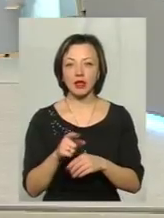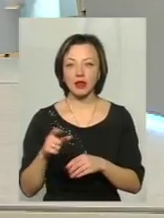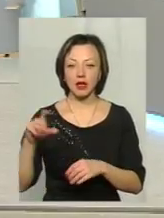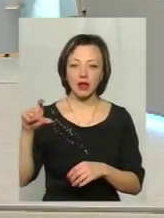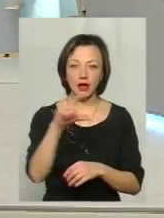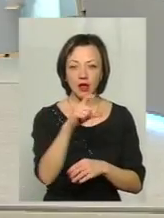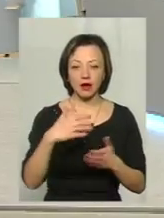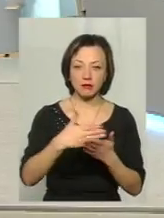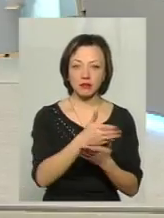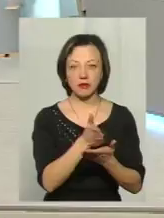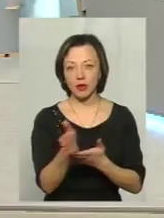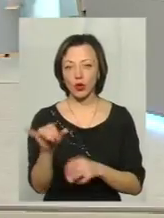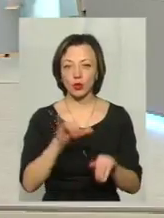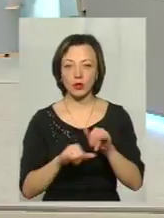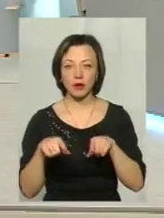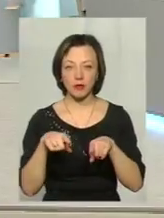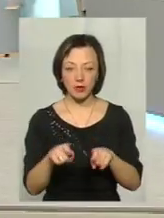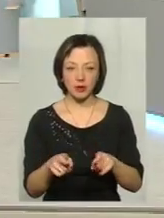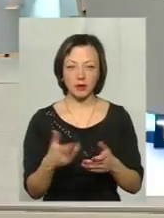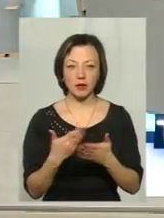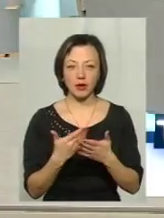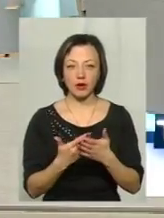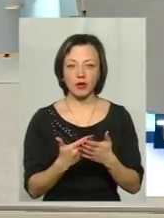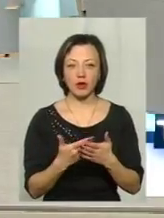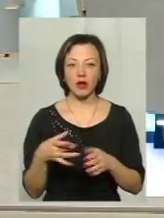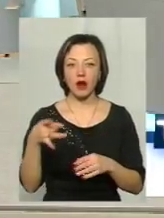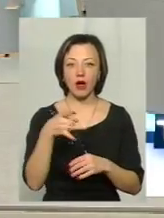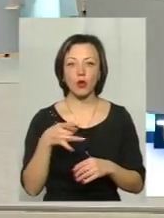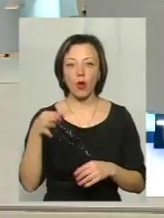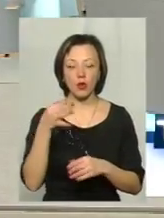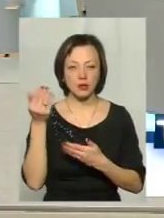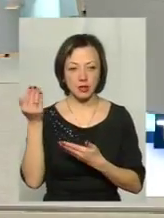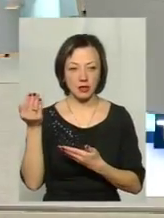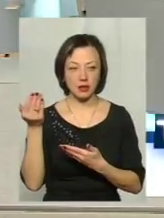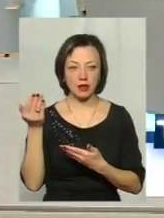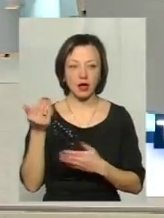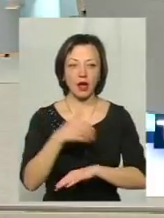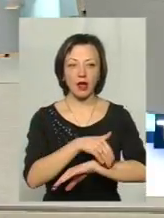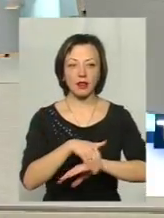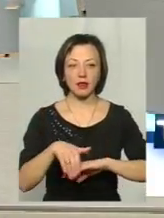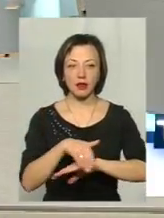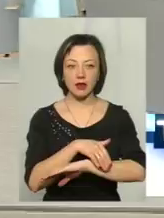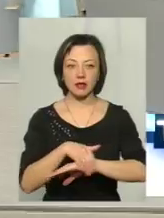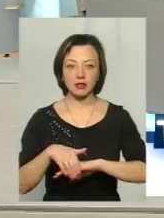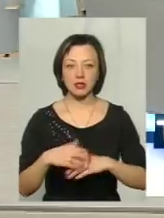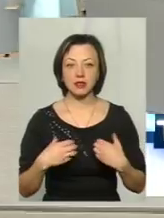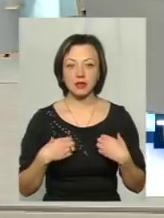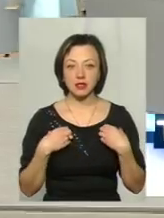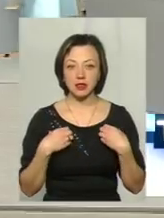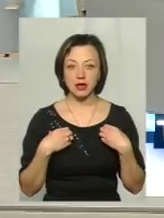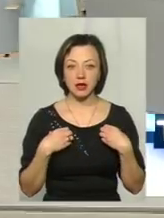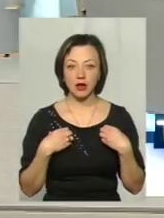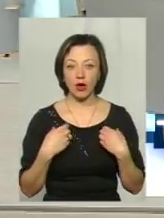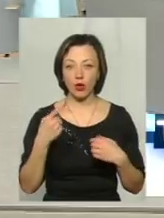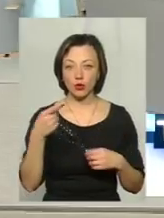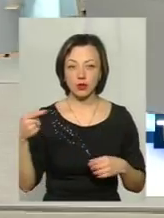бігти, як мають бігти. Допустимо, у нас взяти мікрорайон Озерна. Там же адреси. Жахлива ситуація. Жахливо. Оці